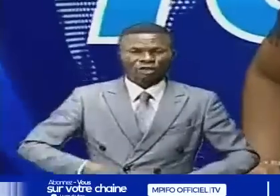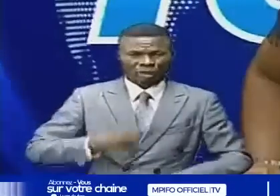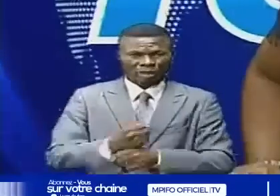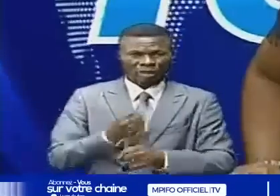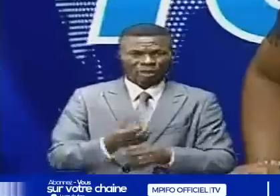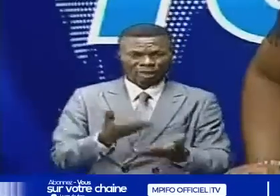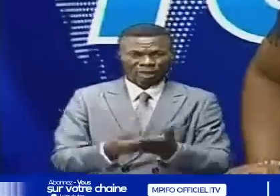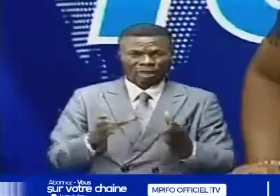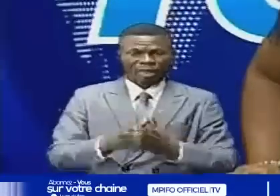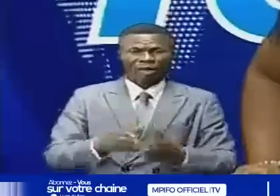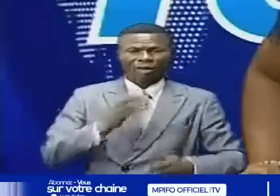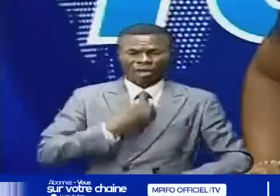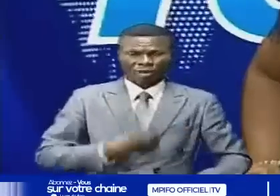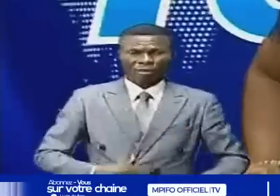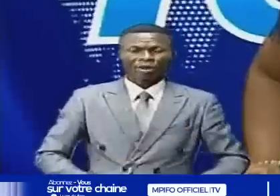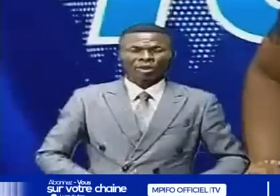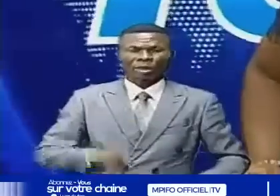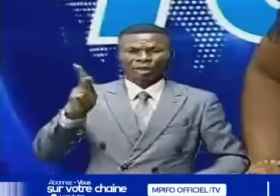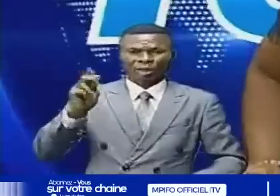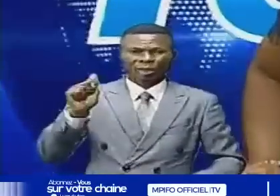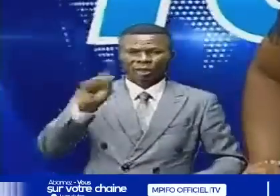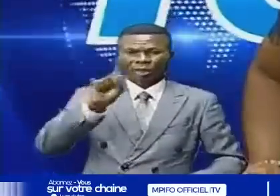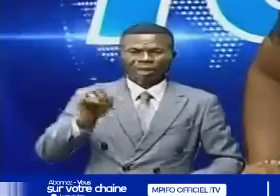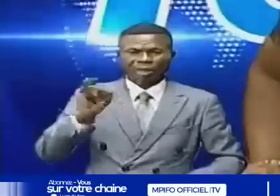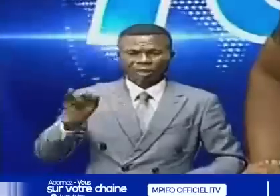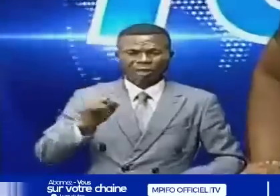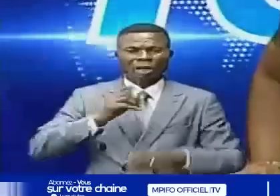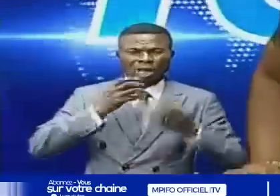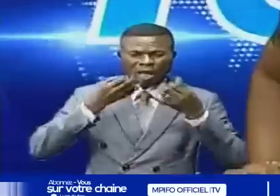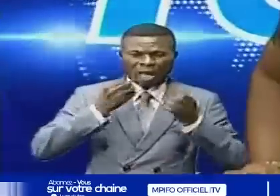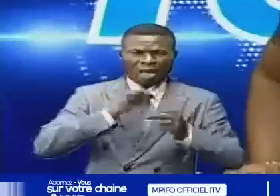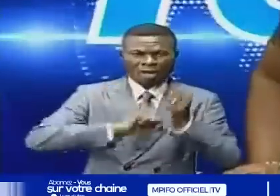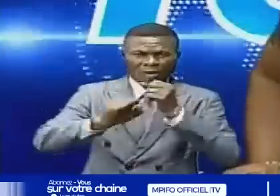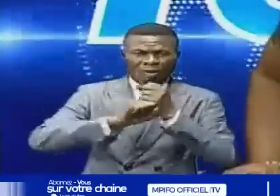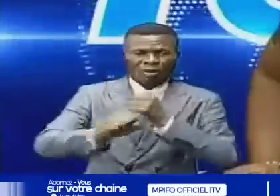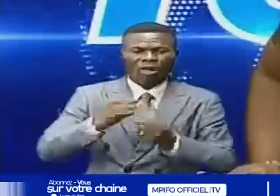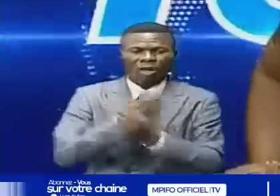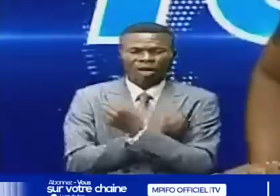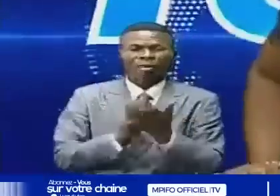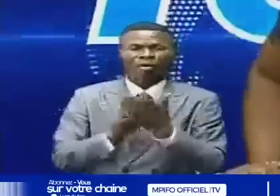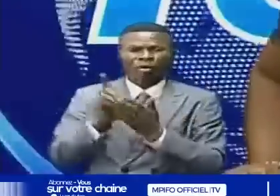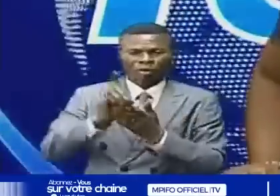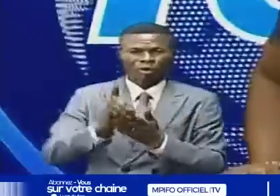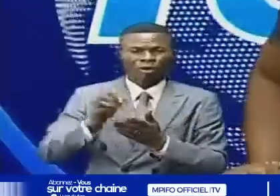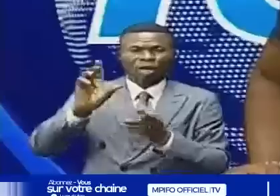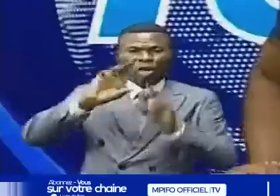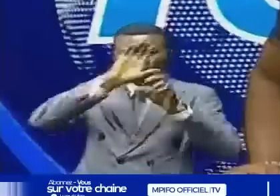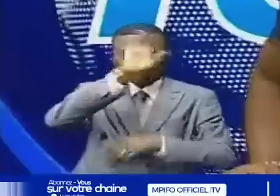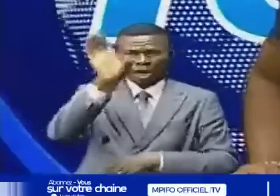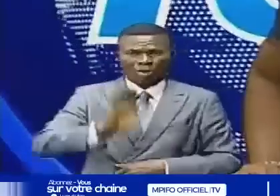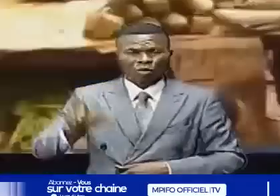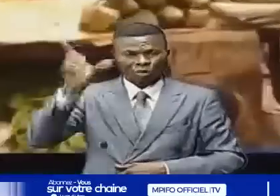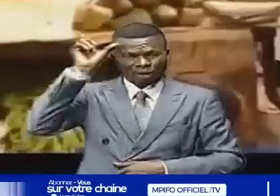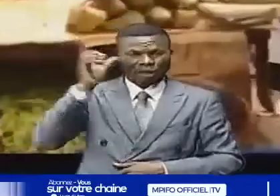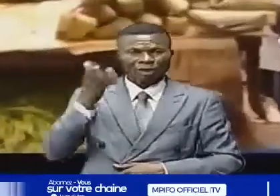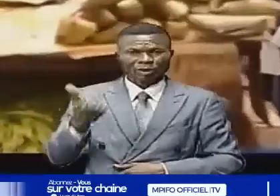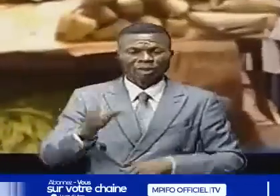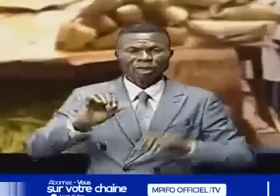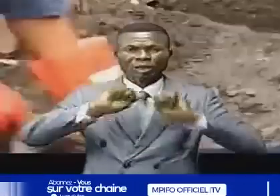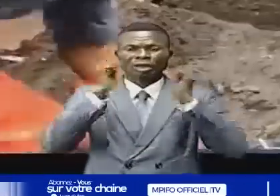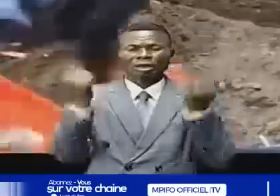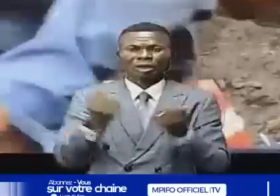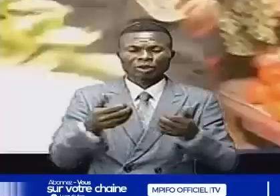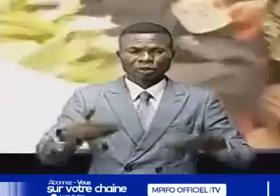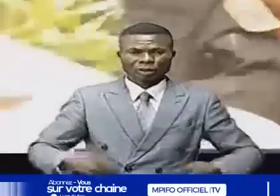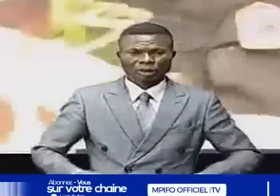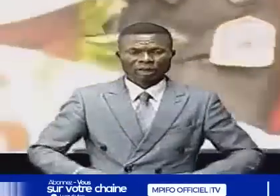ensemble avec Maître Kazi qui les a sensibilisés sur l'amour et le développement de Lingwala. Suivez. L'association de